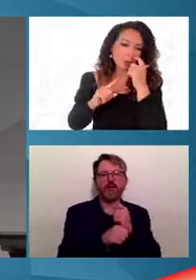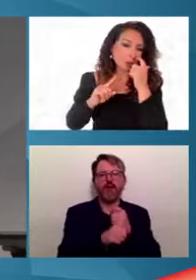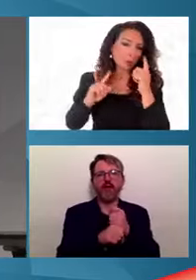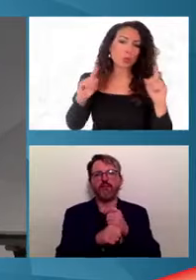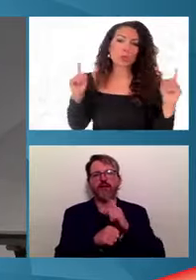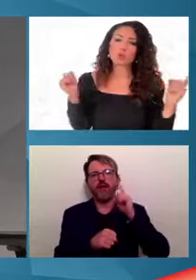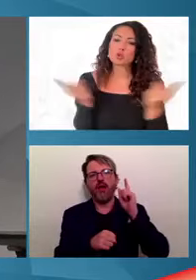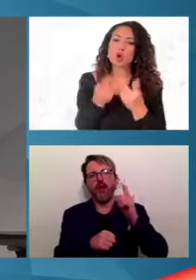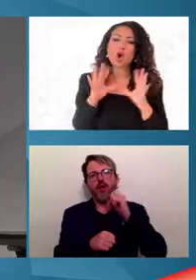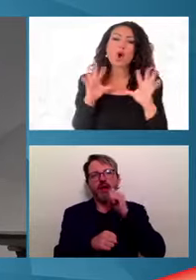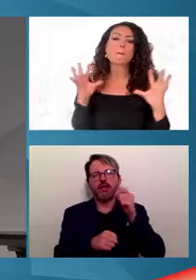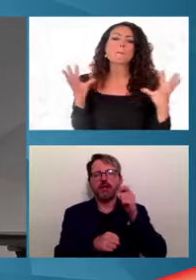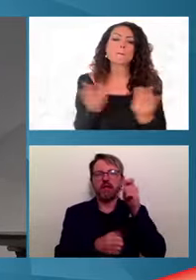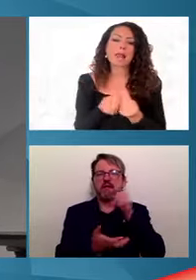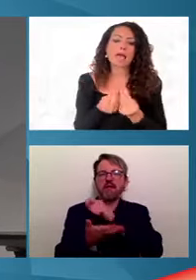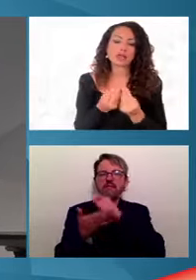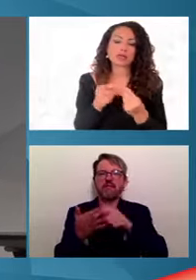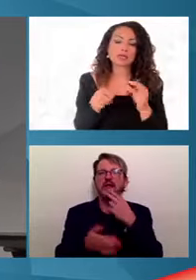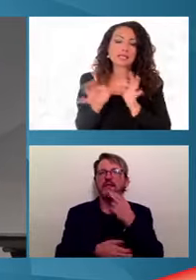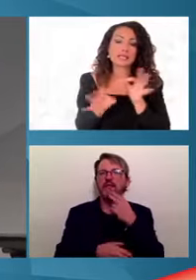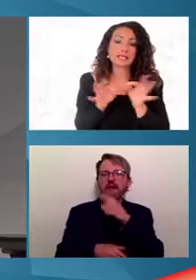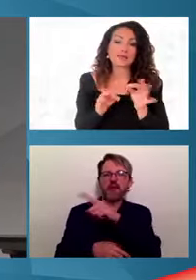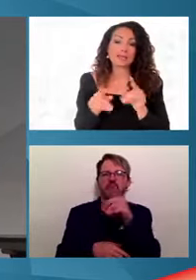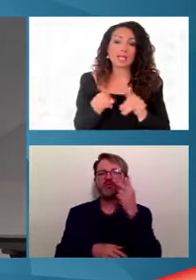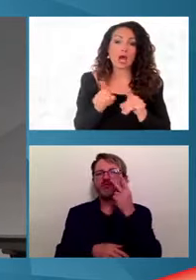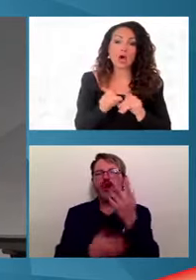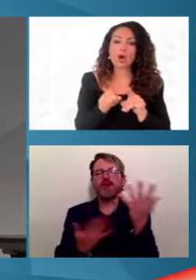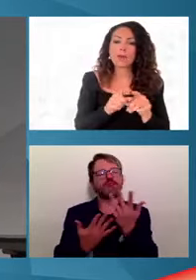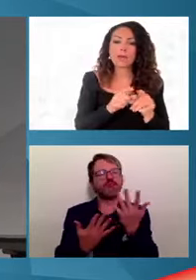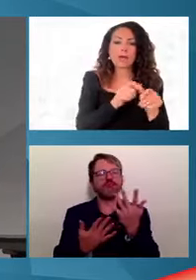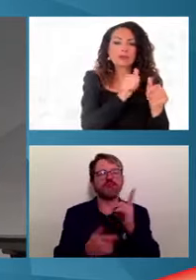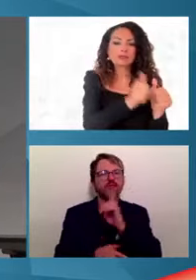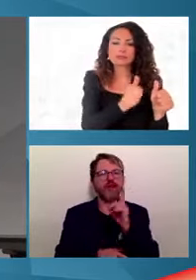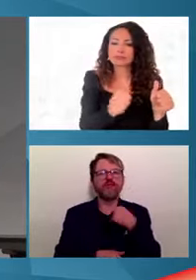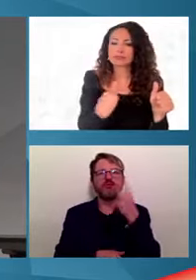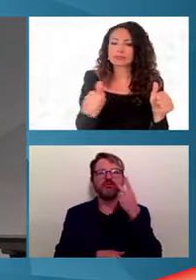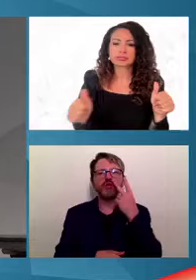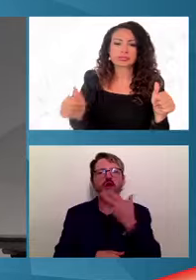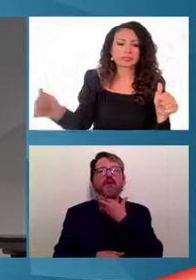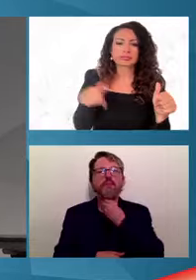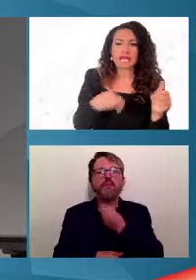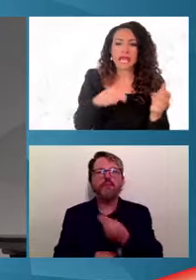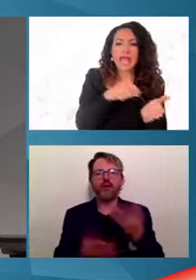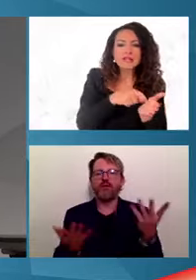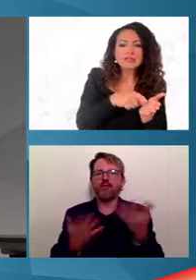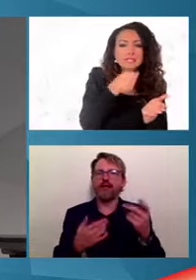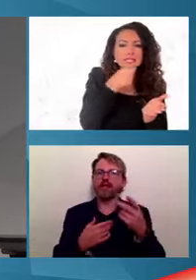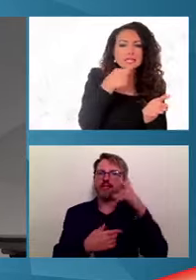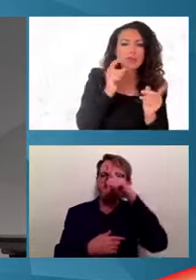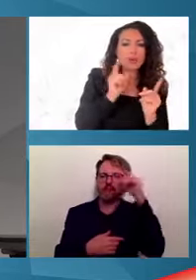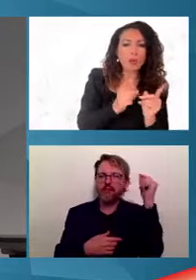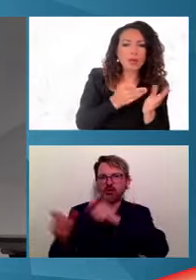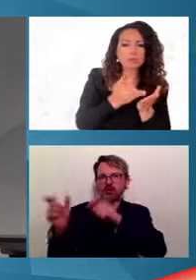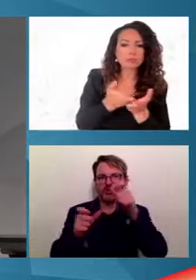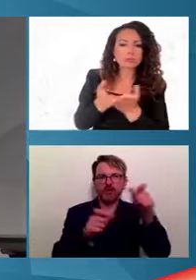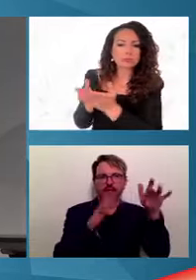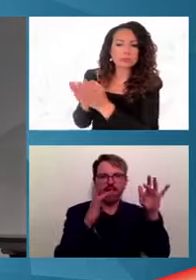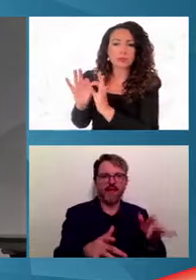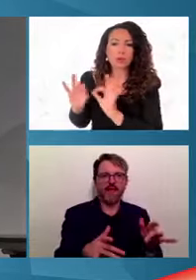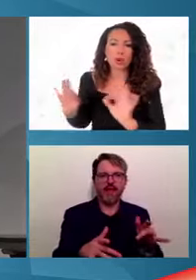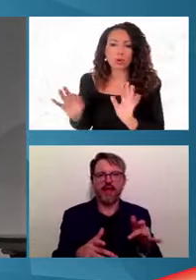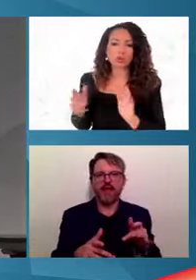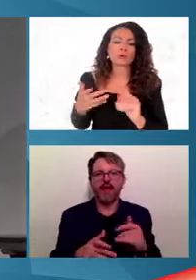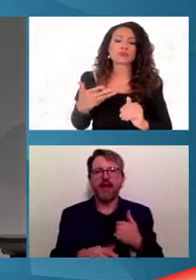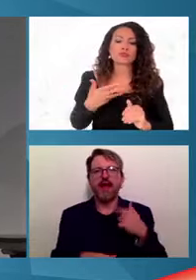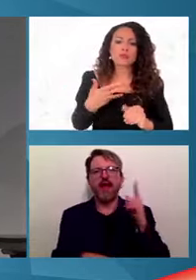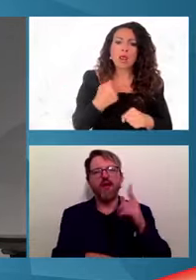esigenze di quella che era la popolazione. Abbiamo iniziato e finito centinaia e centinaia di opere, come vi dicevo,